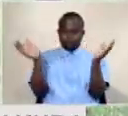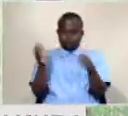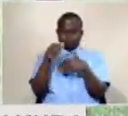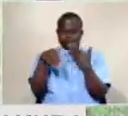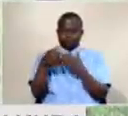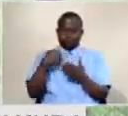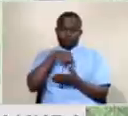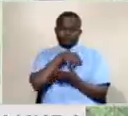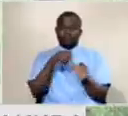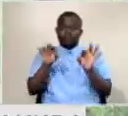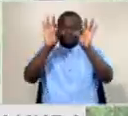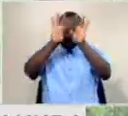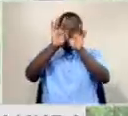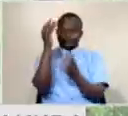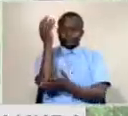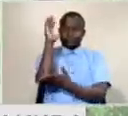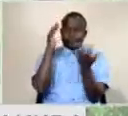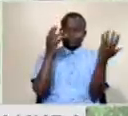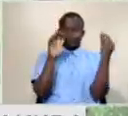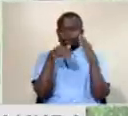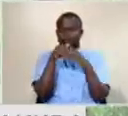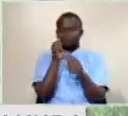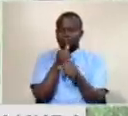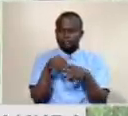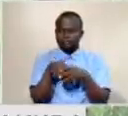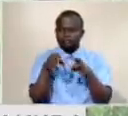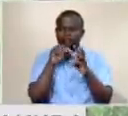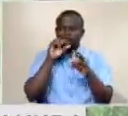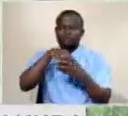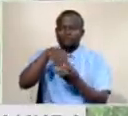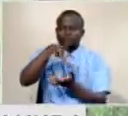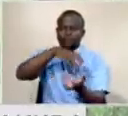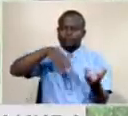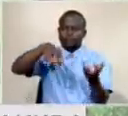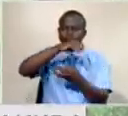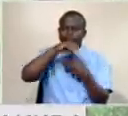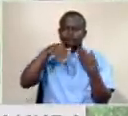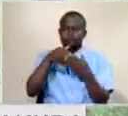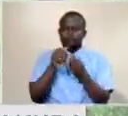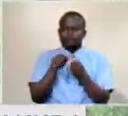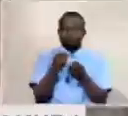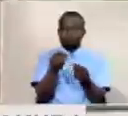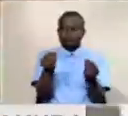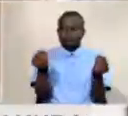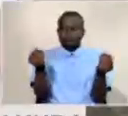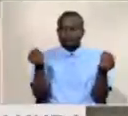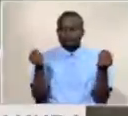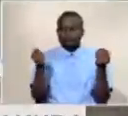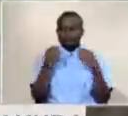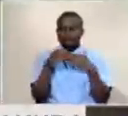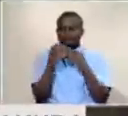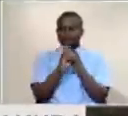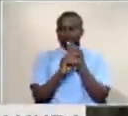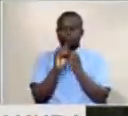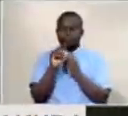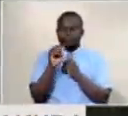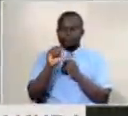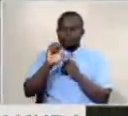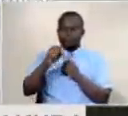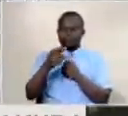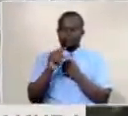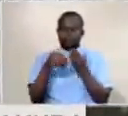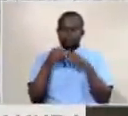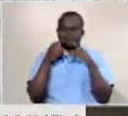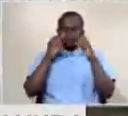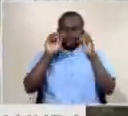akamaro k'ishyamba no kugira ngo wenda n'unabikoze abikore mu buryo butarimo akajagari cyangwa se uburyo bushobora kwangiza ibidukikije. Ubuyobozi bw'Akarere ka Nyamasheke